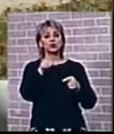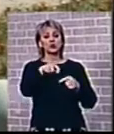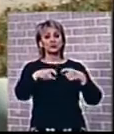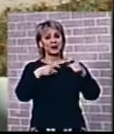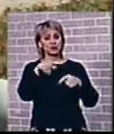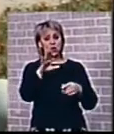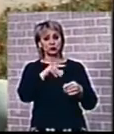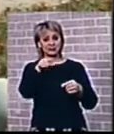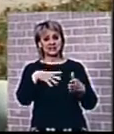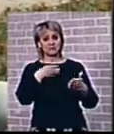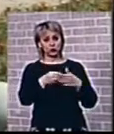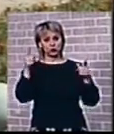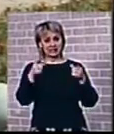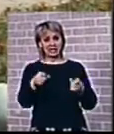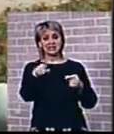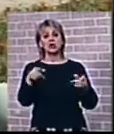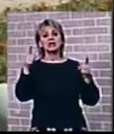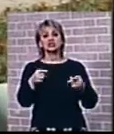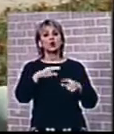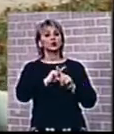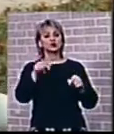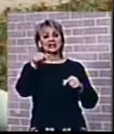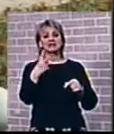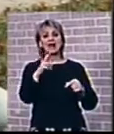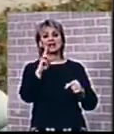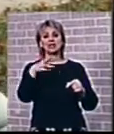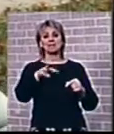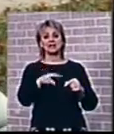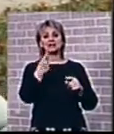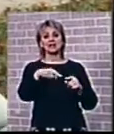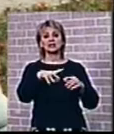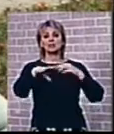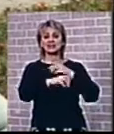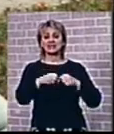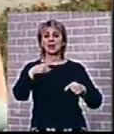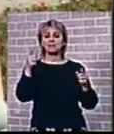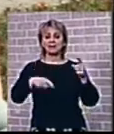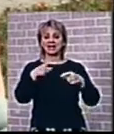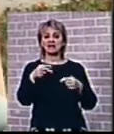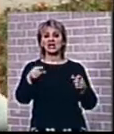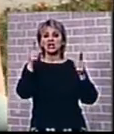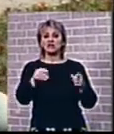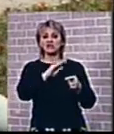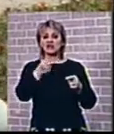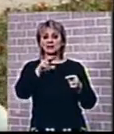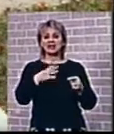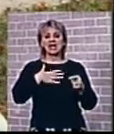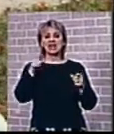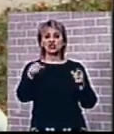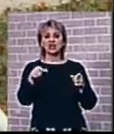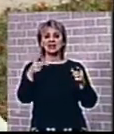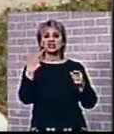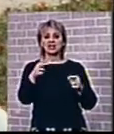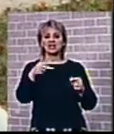пробежал свою дистанцию. Дистанция у нас тоже уникальная. Это 2 километра, в общем, такая средняя беговая дистанция. Дистанция, фирменная наша дистанция,